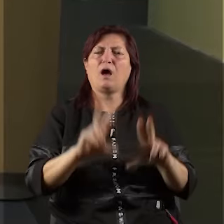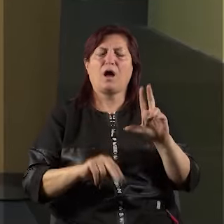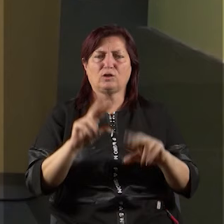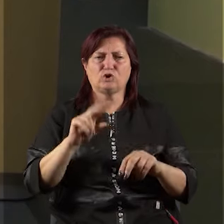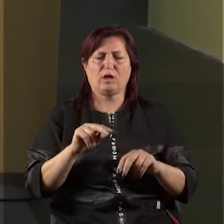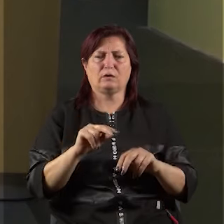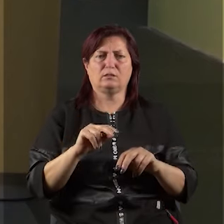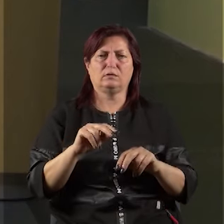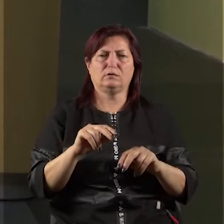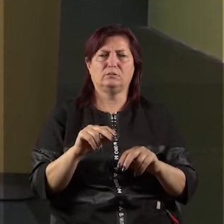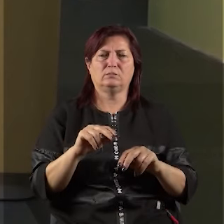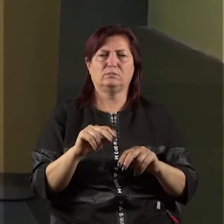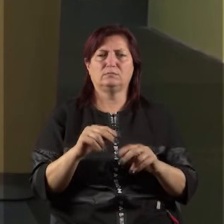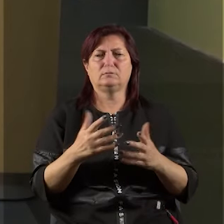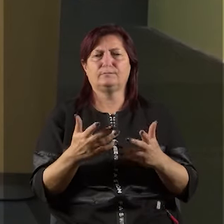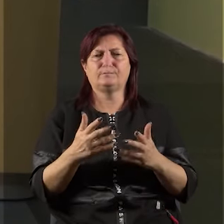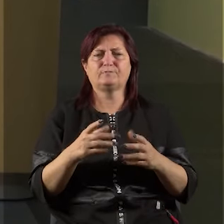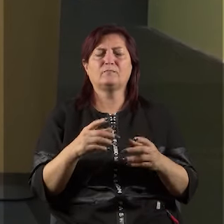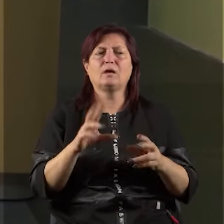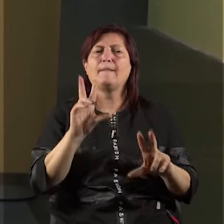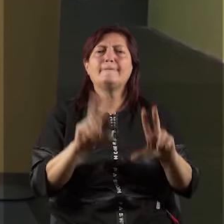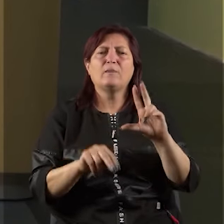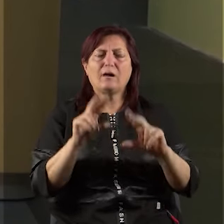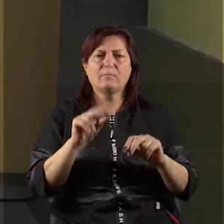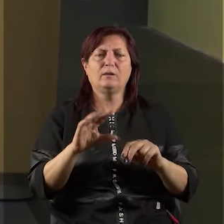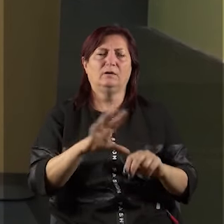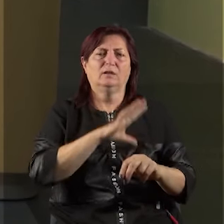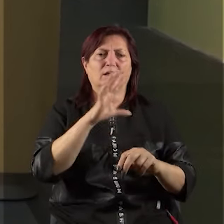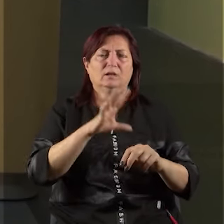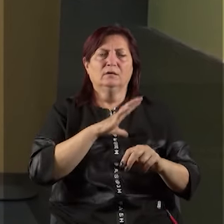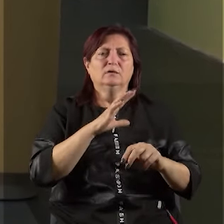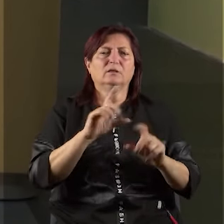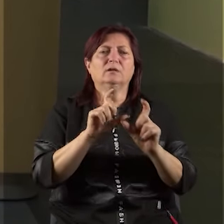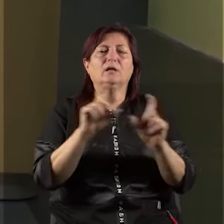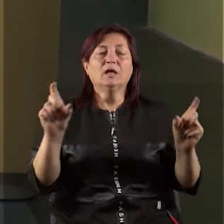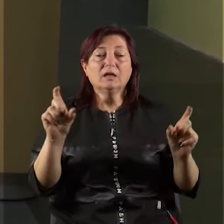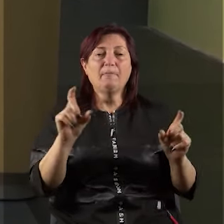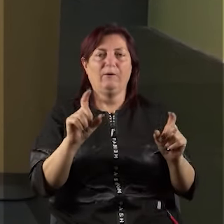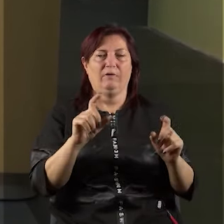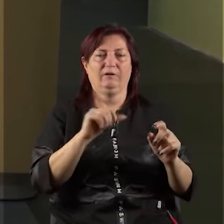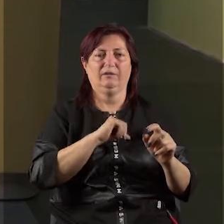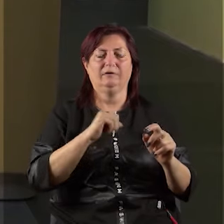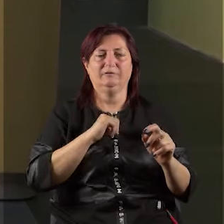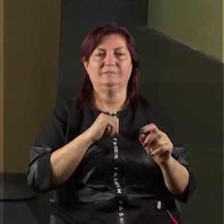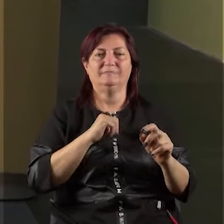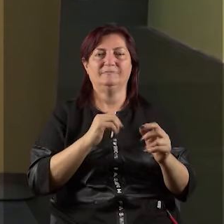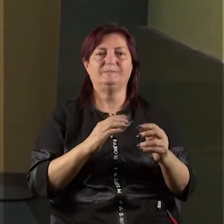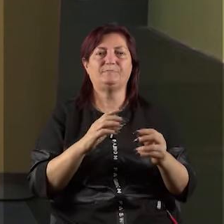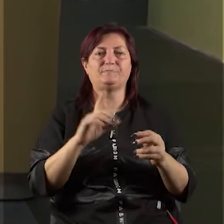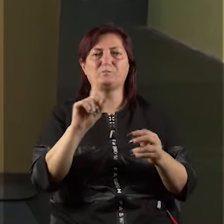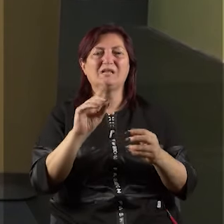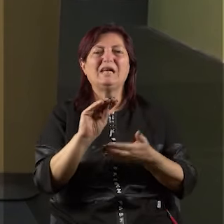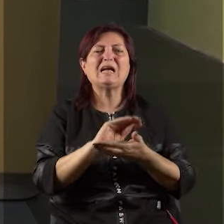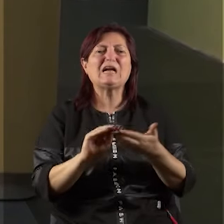հա, հաճախակյացել է, այդպես պարբերաբար է գորը դարձել, պարբերականը դարձել դպրոցականների այցը, ոչ թե գրողներն են միայն